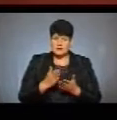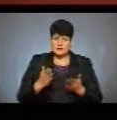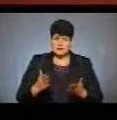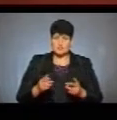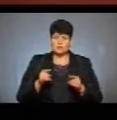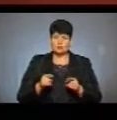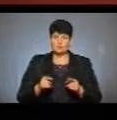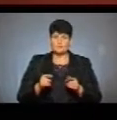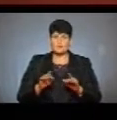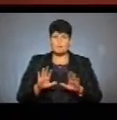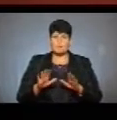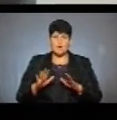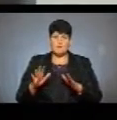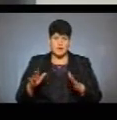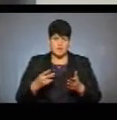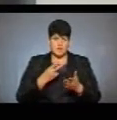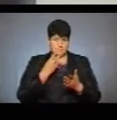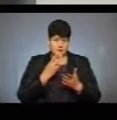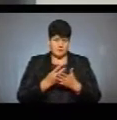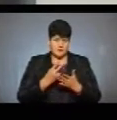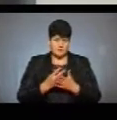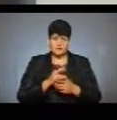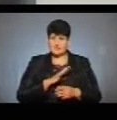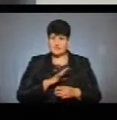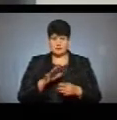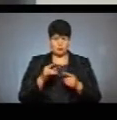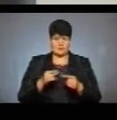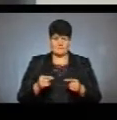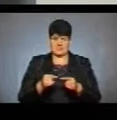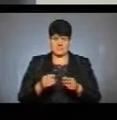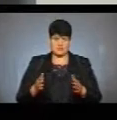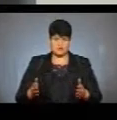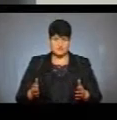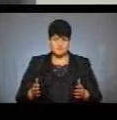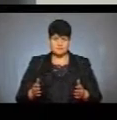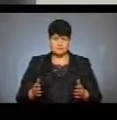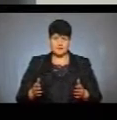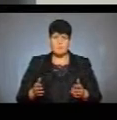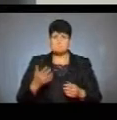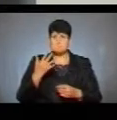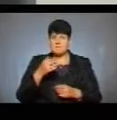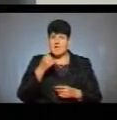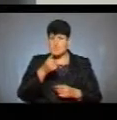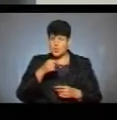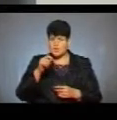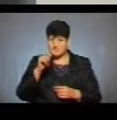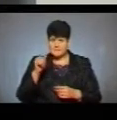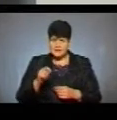точкові такі моменти, які ми бачимо, вони не були визначені. Так? 5 років війни